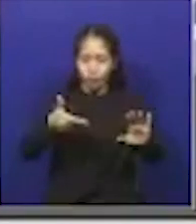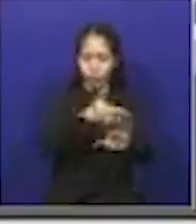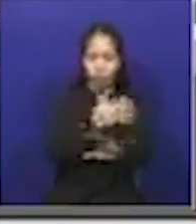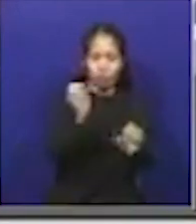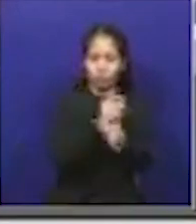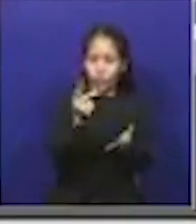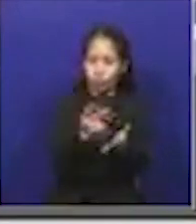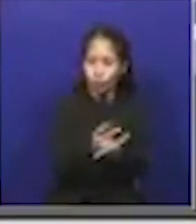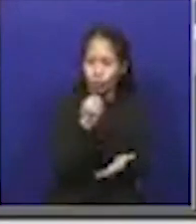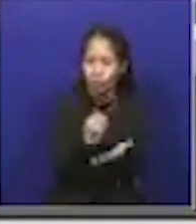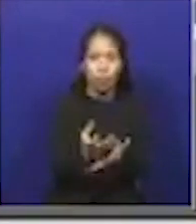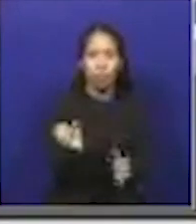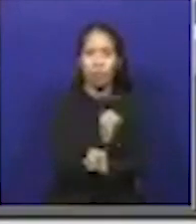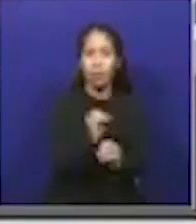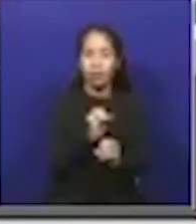การณ์ดูนะฮะ